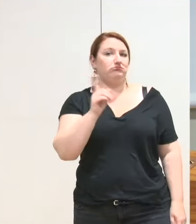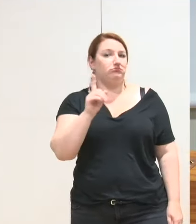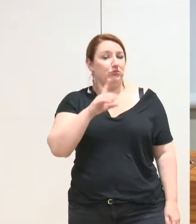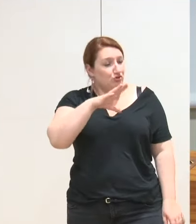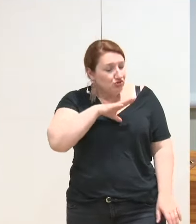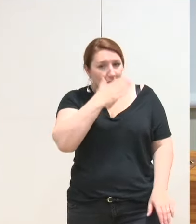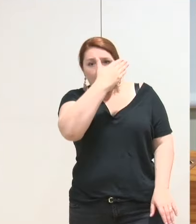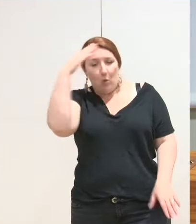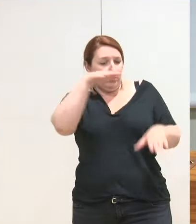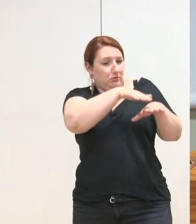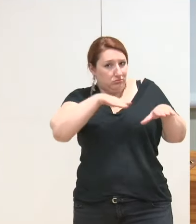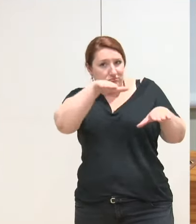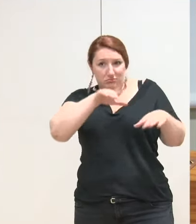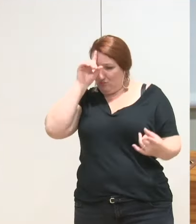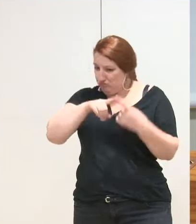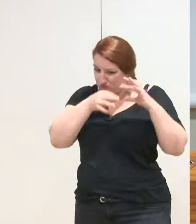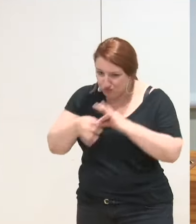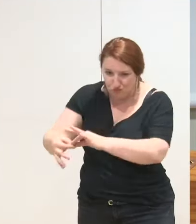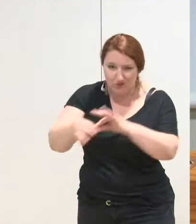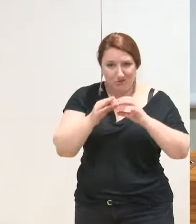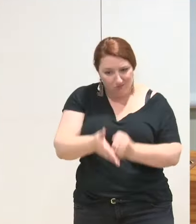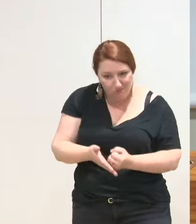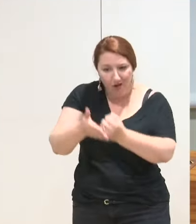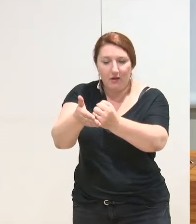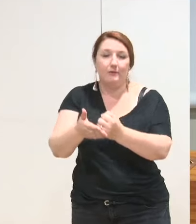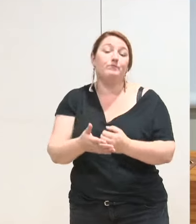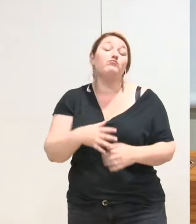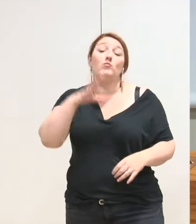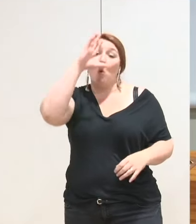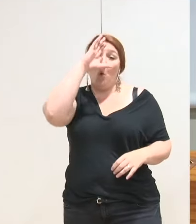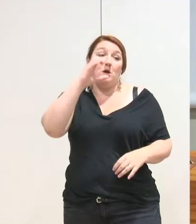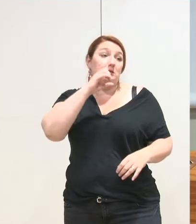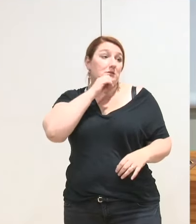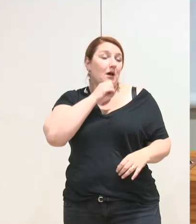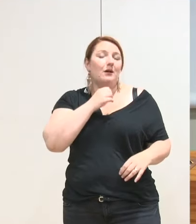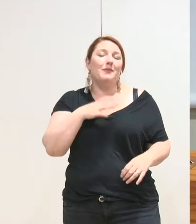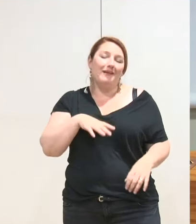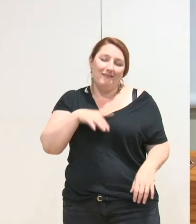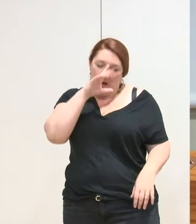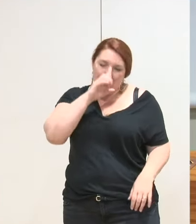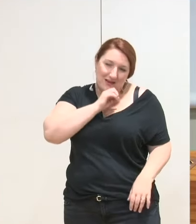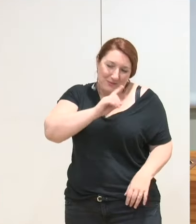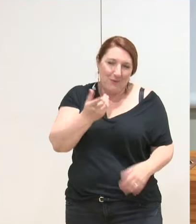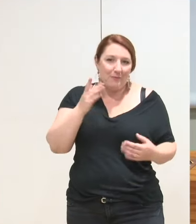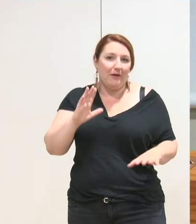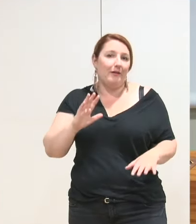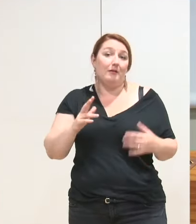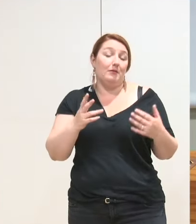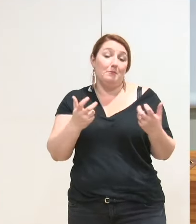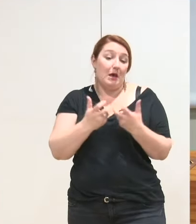on peut effectivement développer de la solidarité et au hasard mais ça n'est pas évidemment qu'un hasard je pense à toute nos logiques de